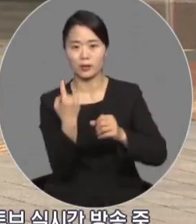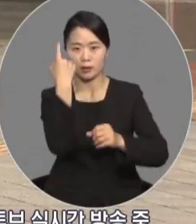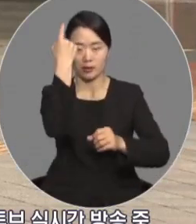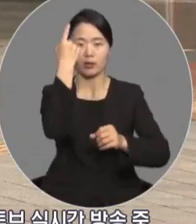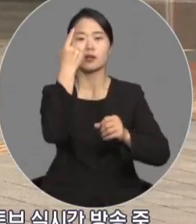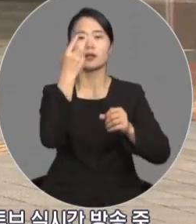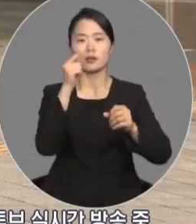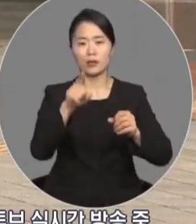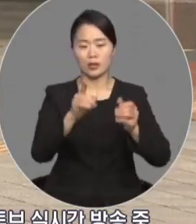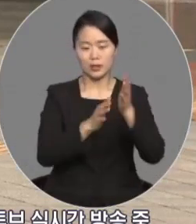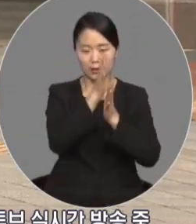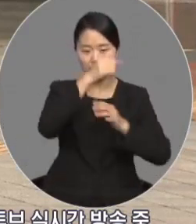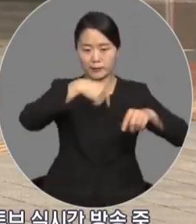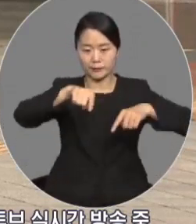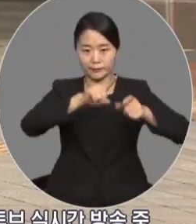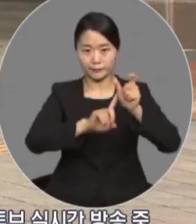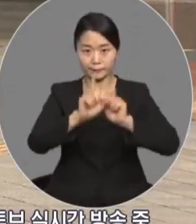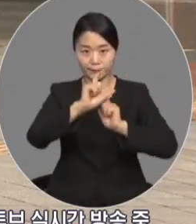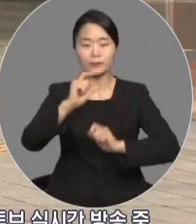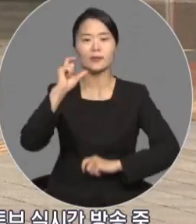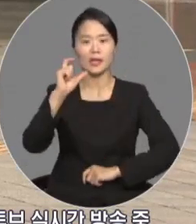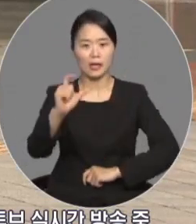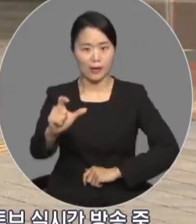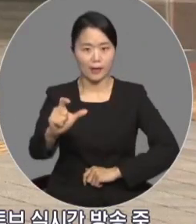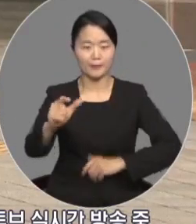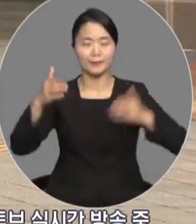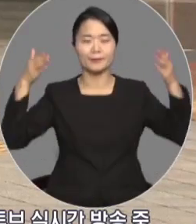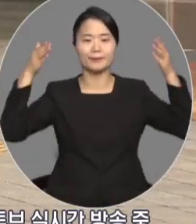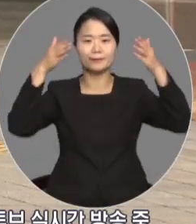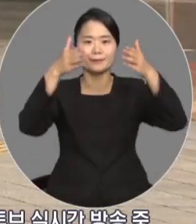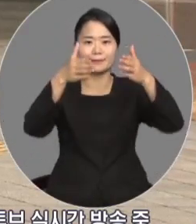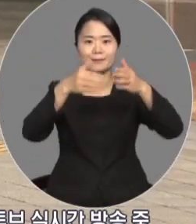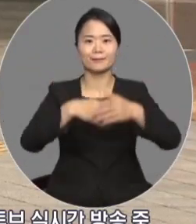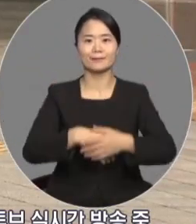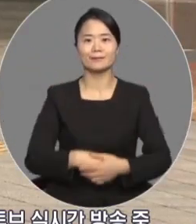시정 경쟁력을 얼마나 강화할 수 있을지 주목됩니다. UBC 뉴스 배윤주입니다.